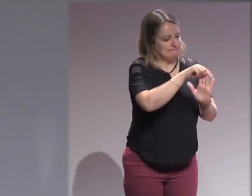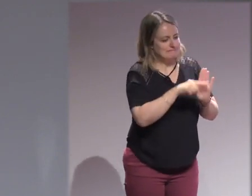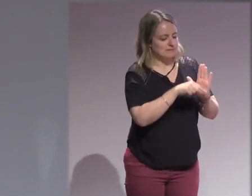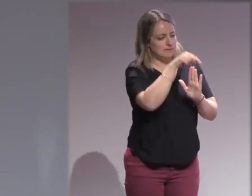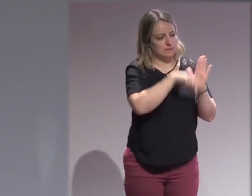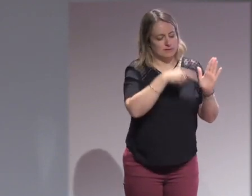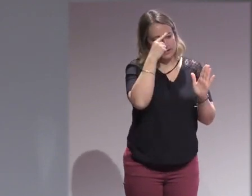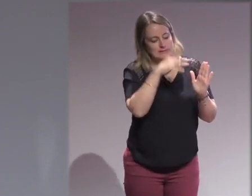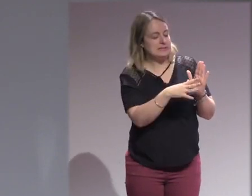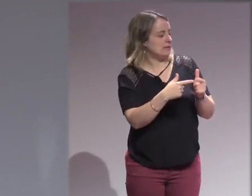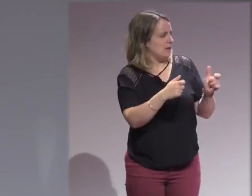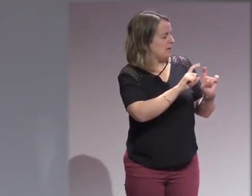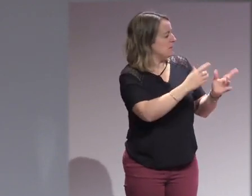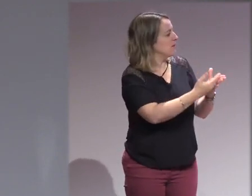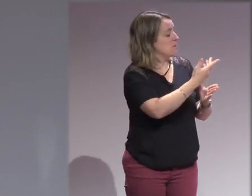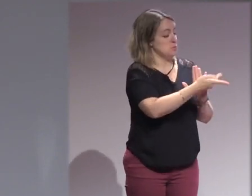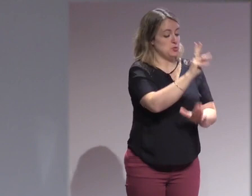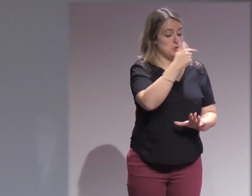voyez justement